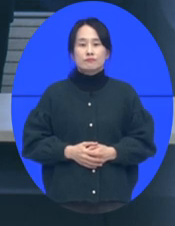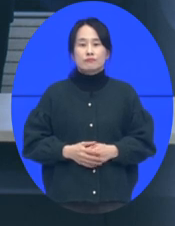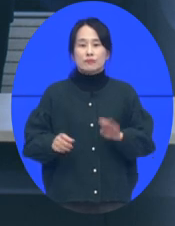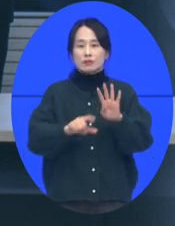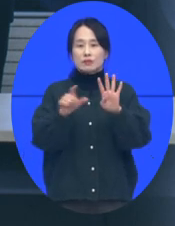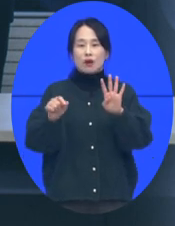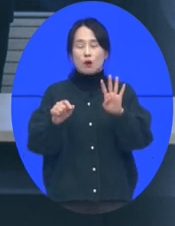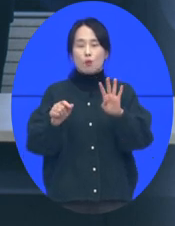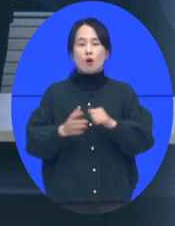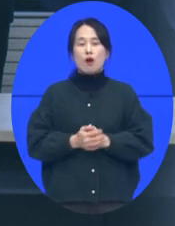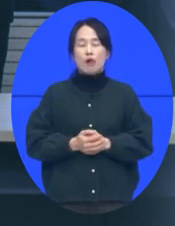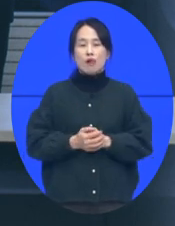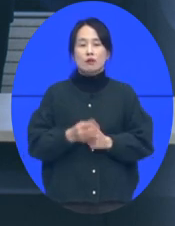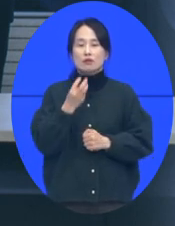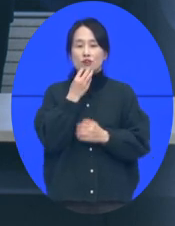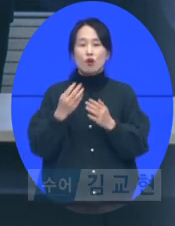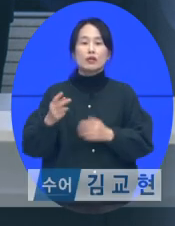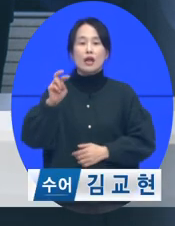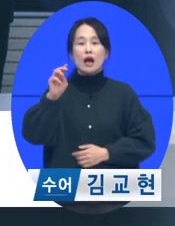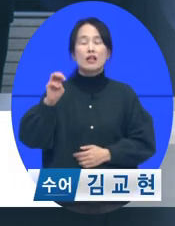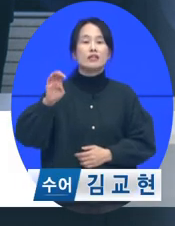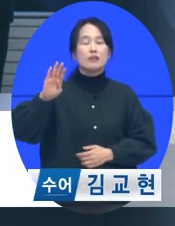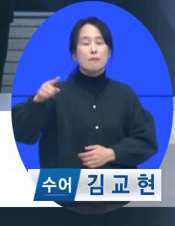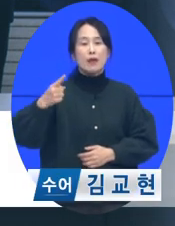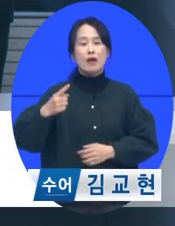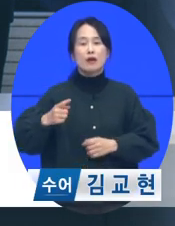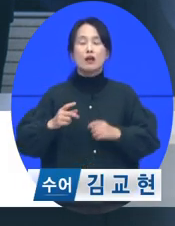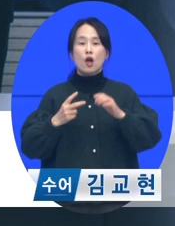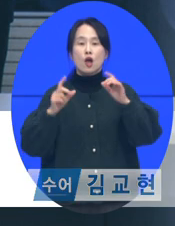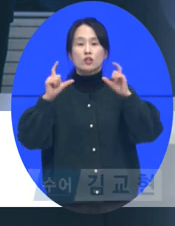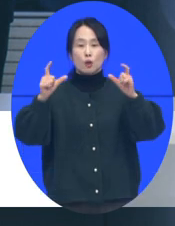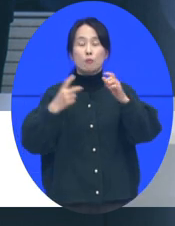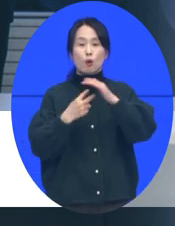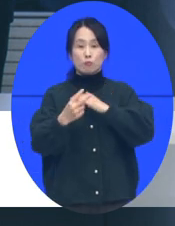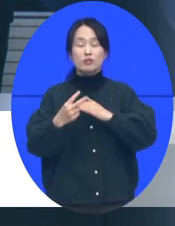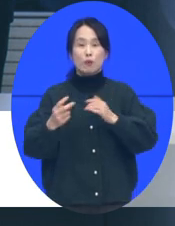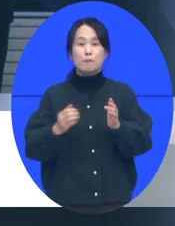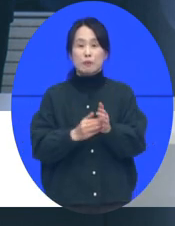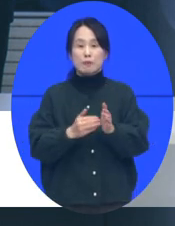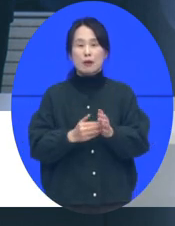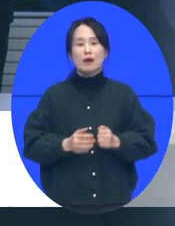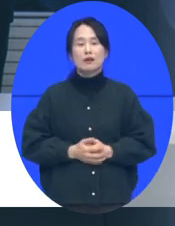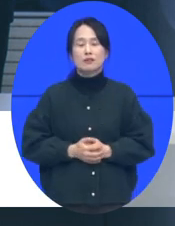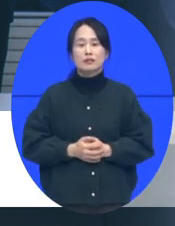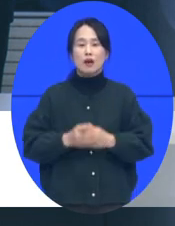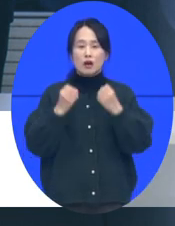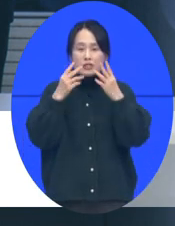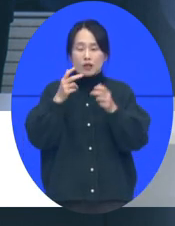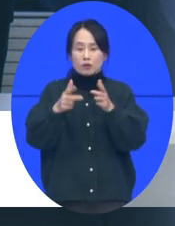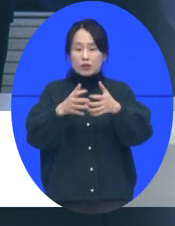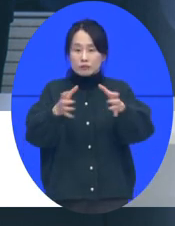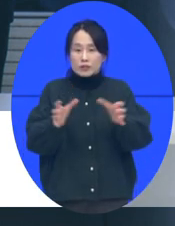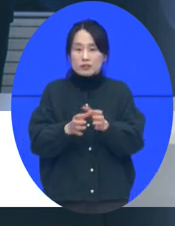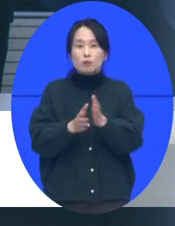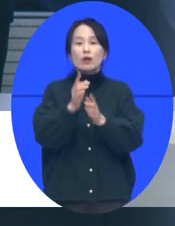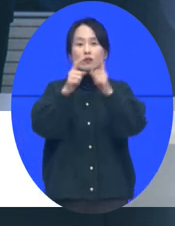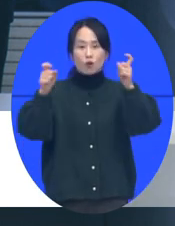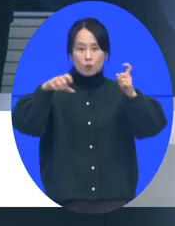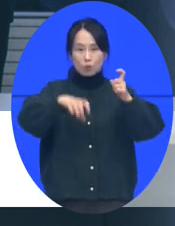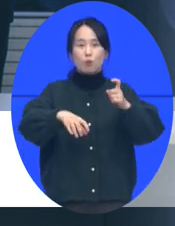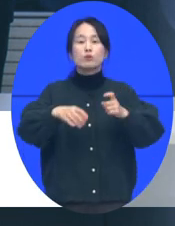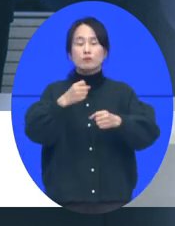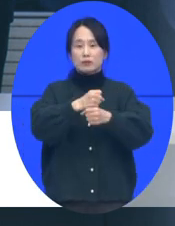지난 4월 경기 아리백 비전이 선포된 후 사업이 속도를 내고 있습니다. 경기 아리백 신규 산업단지가 화성에